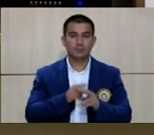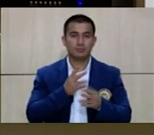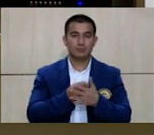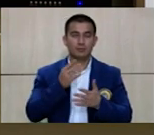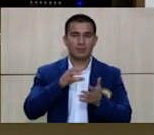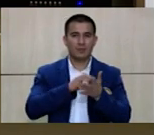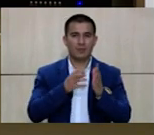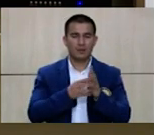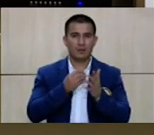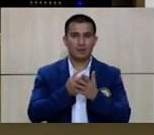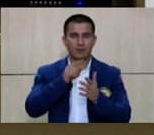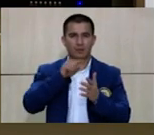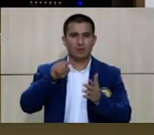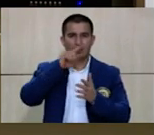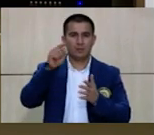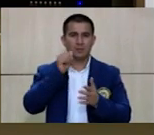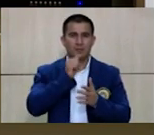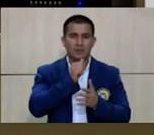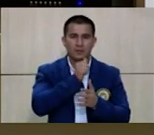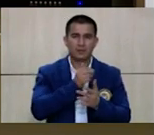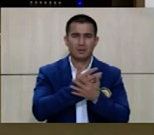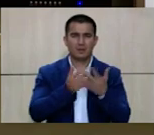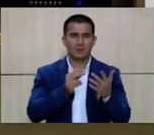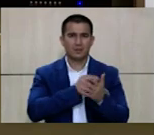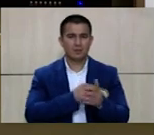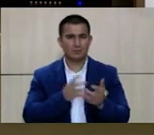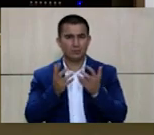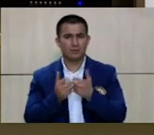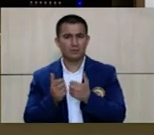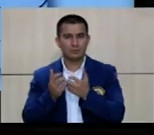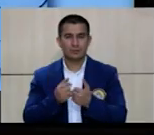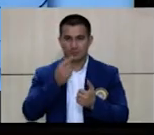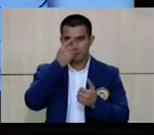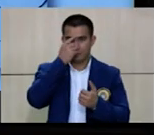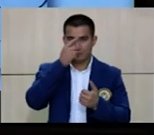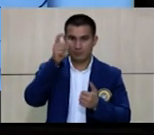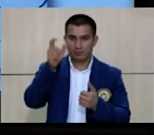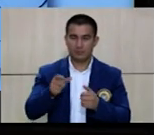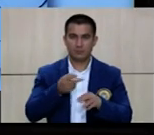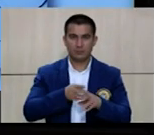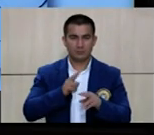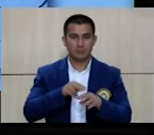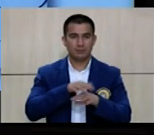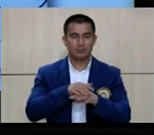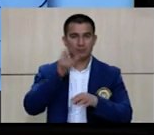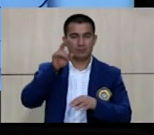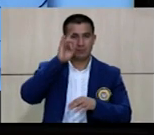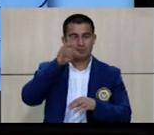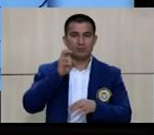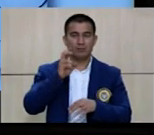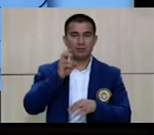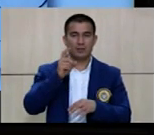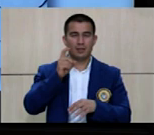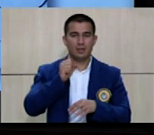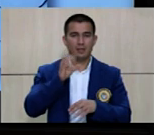tenglamaning manfiy ildizlarini borligi, u bilan ishlashni Hind matematiki Bhaskara o'zining Lilavati